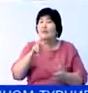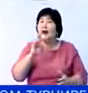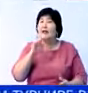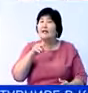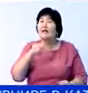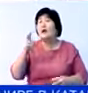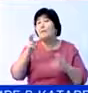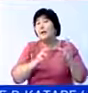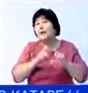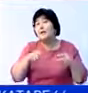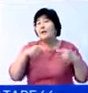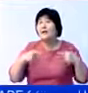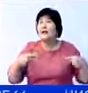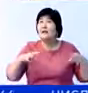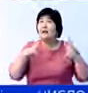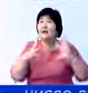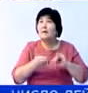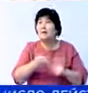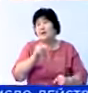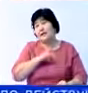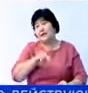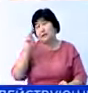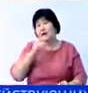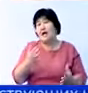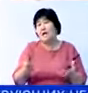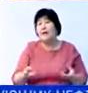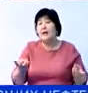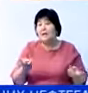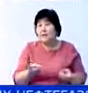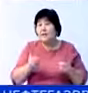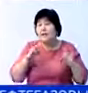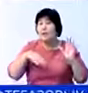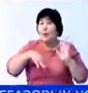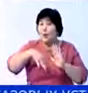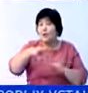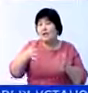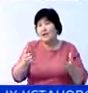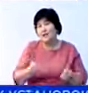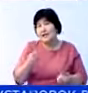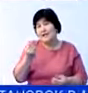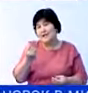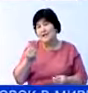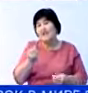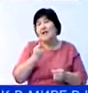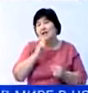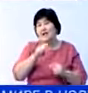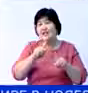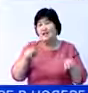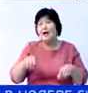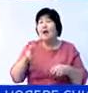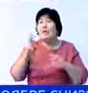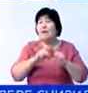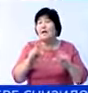различных предприятий для продвижения их работы и привлечения потребителей. Признанные лучшими получили денежные сертификаты от